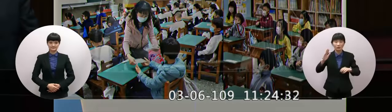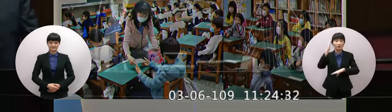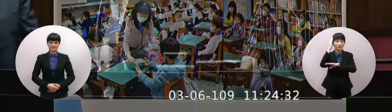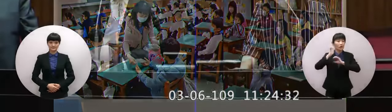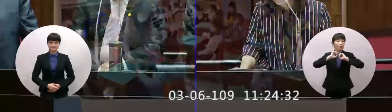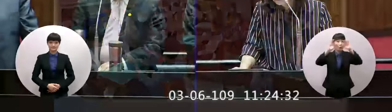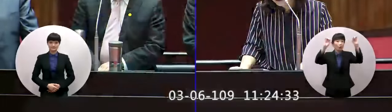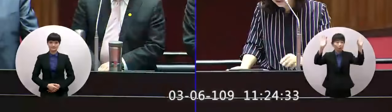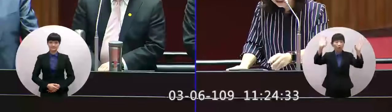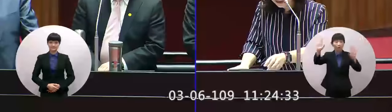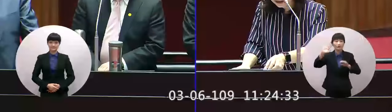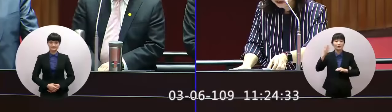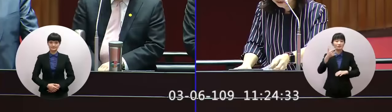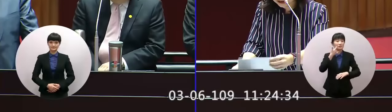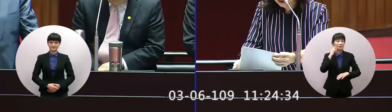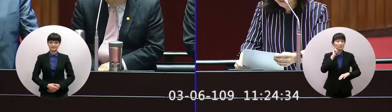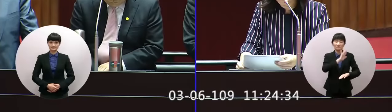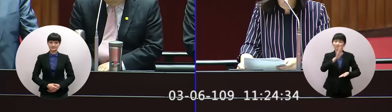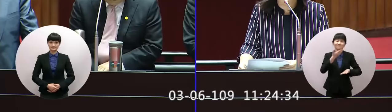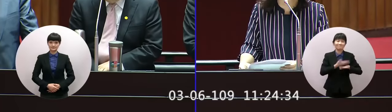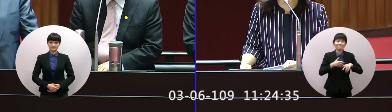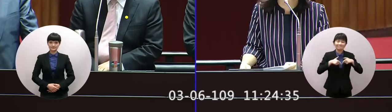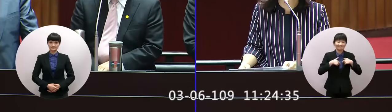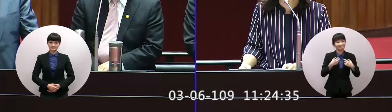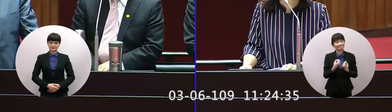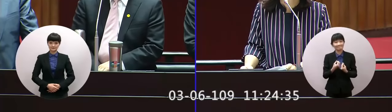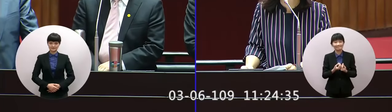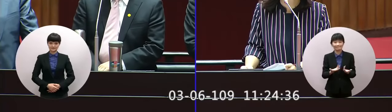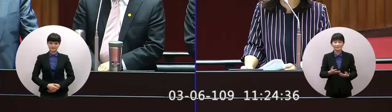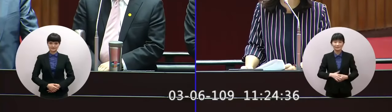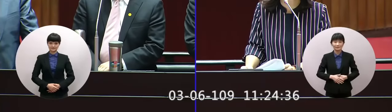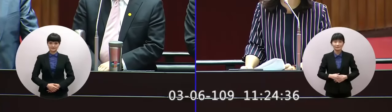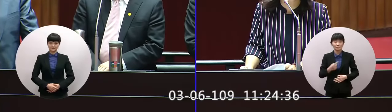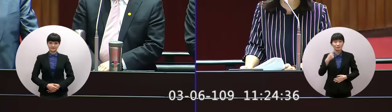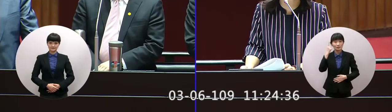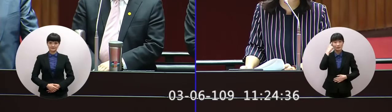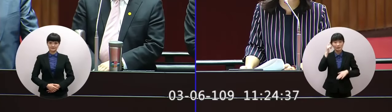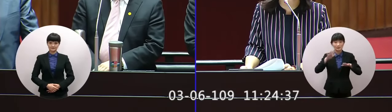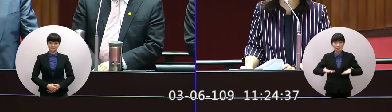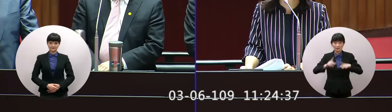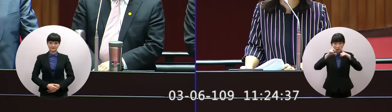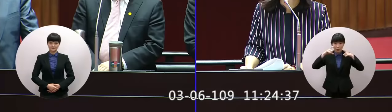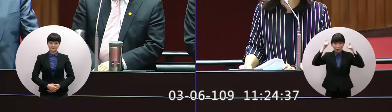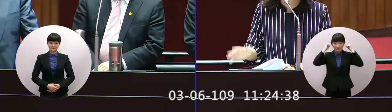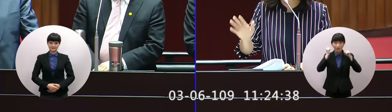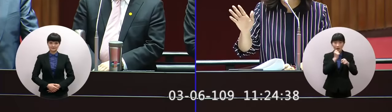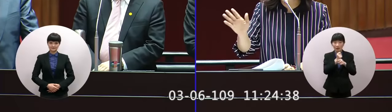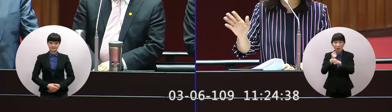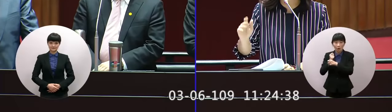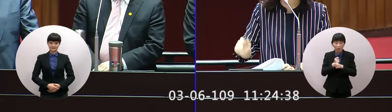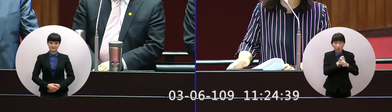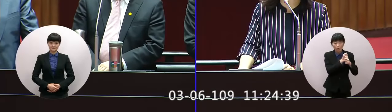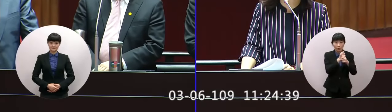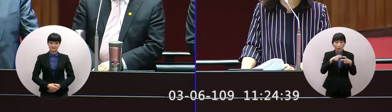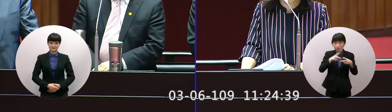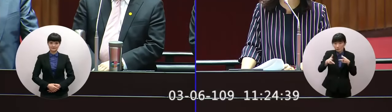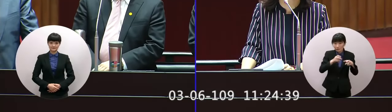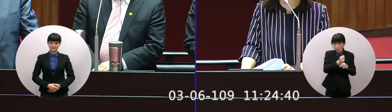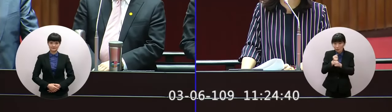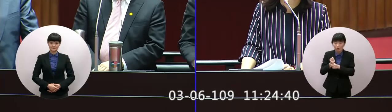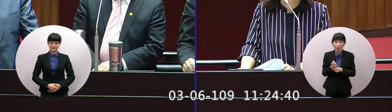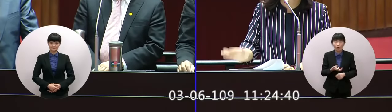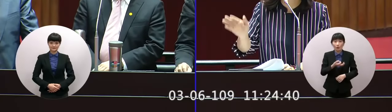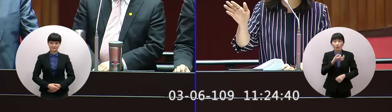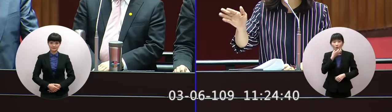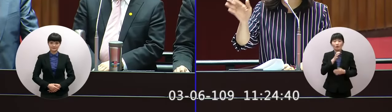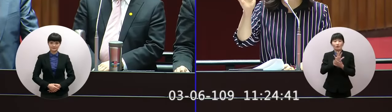长不放心。所以我希望是说有没有可能当我们口罩量够了之后，起码从义务教育开